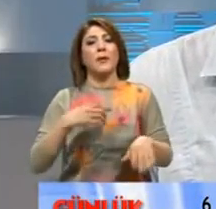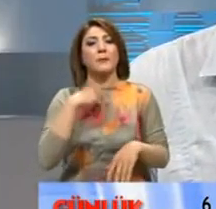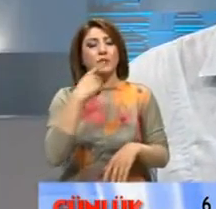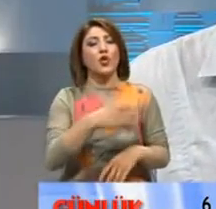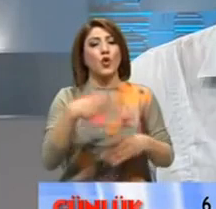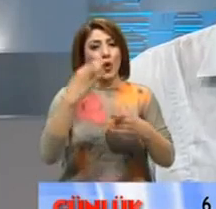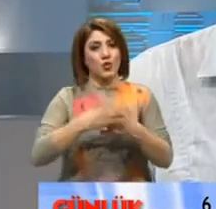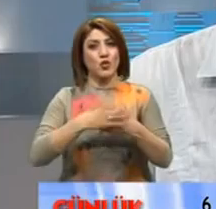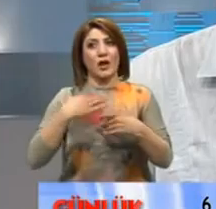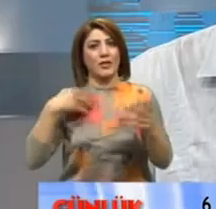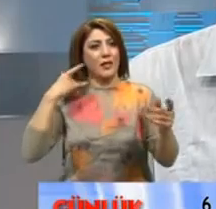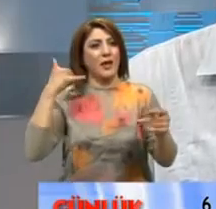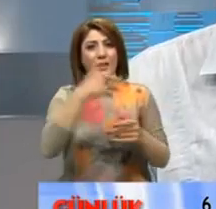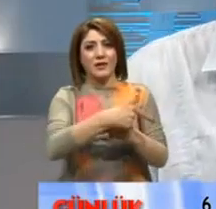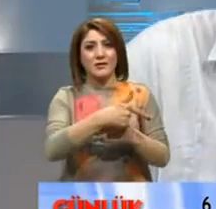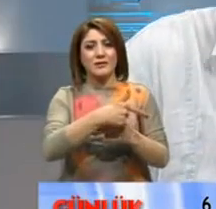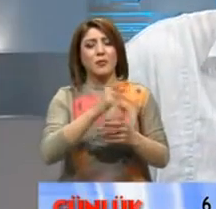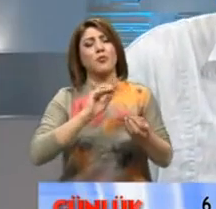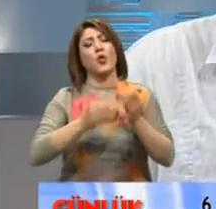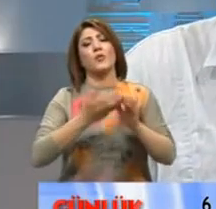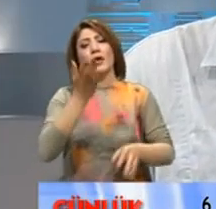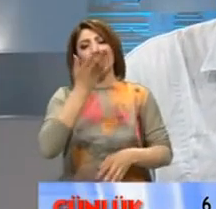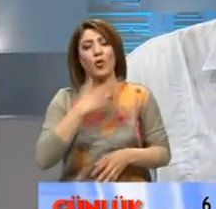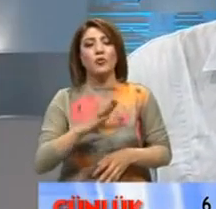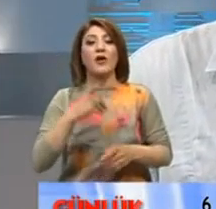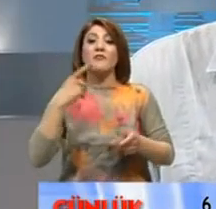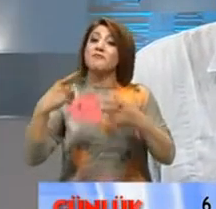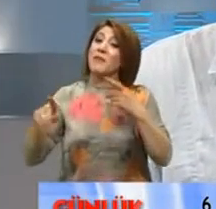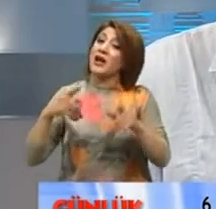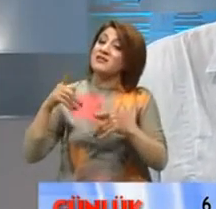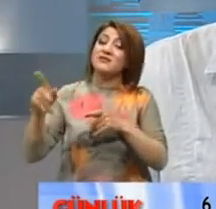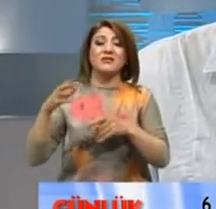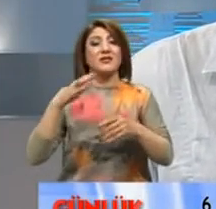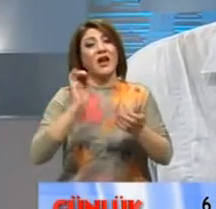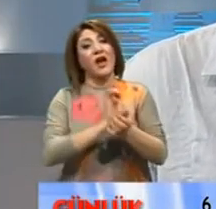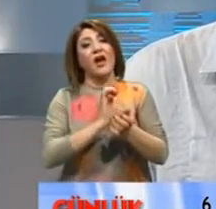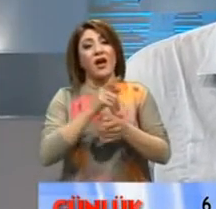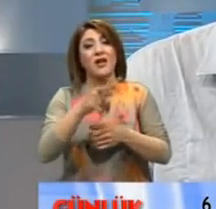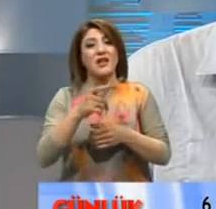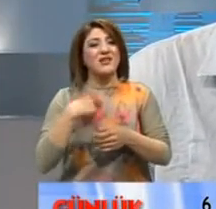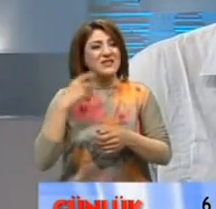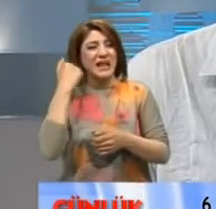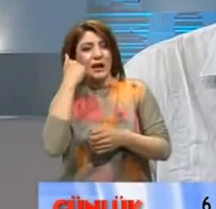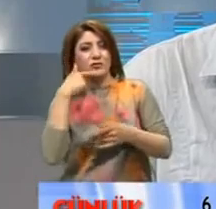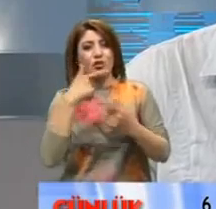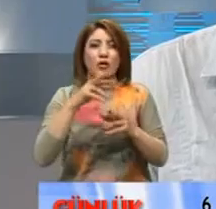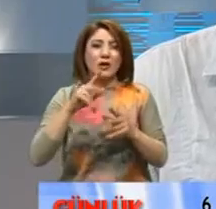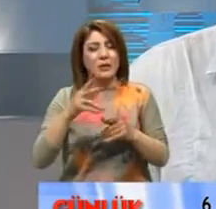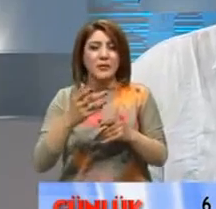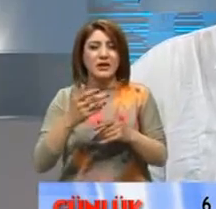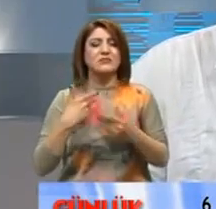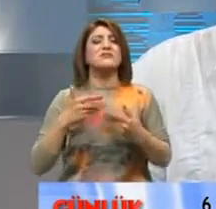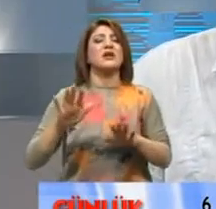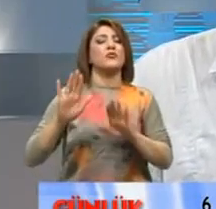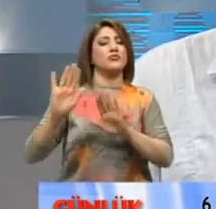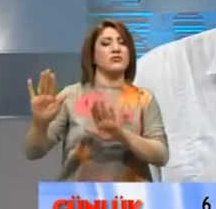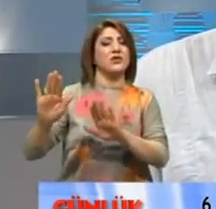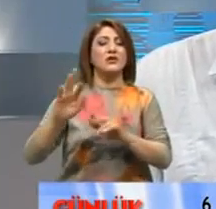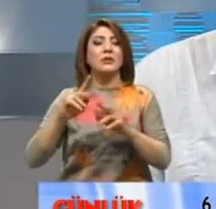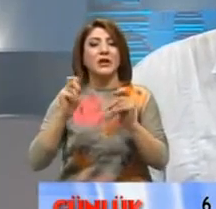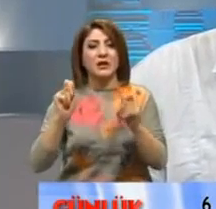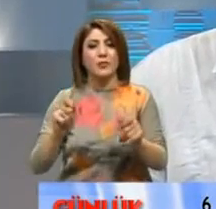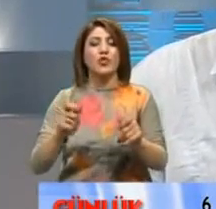ODTÜ'den aradığımıza problem olmuyor. Ama tabii bazı aileler ikna olmayabiliyor. Hani başka birisi olabilir, kandırabilir, gelmek istemiyorlar. Hani o şekilde